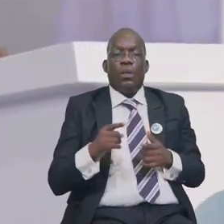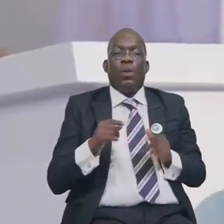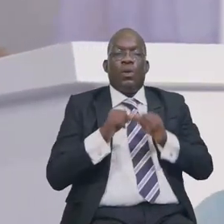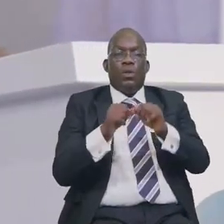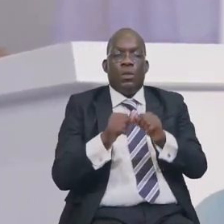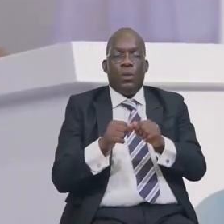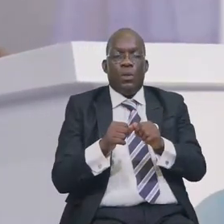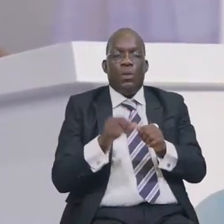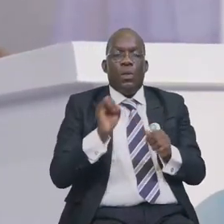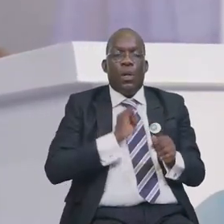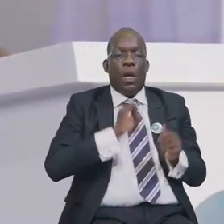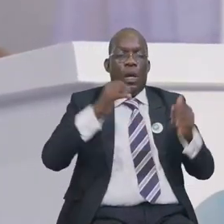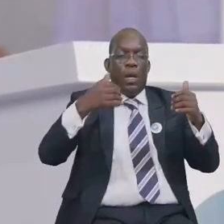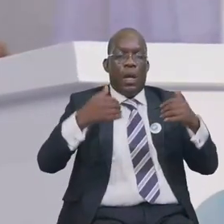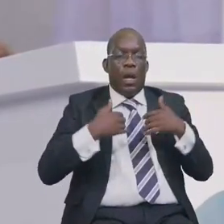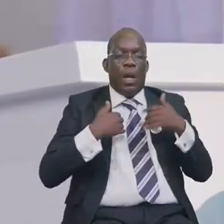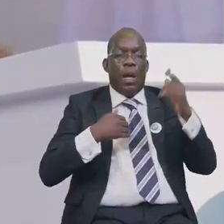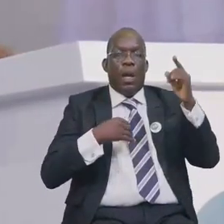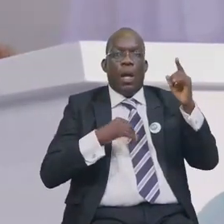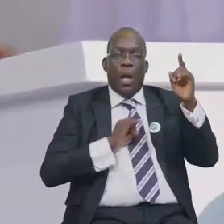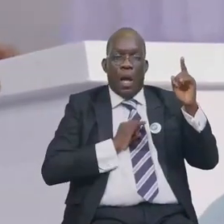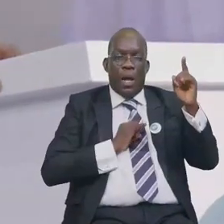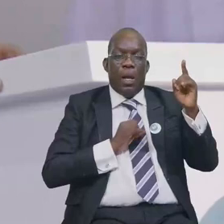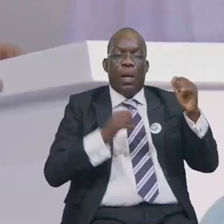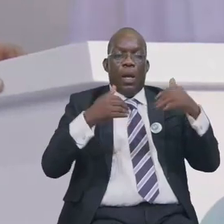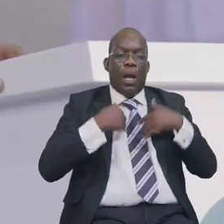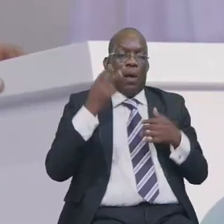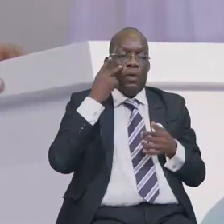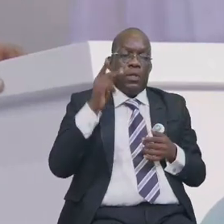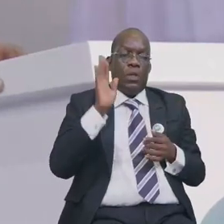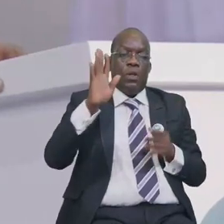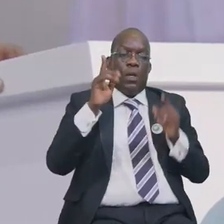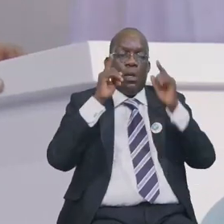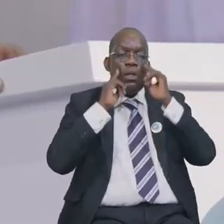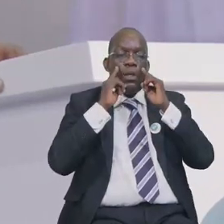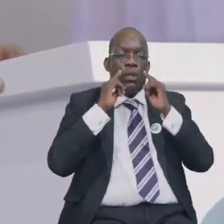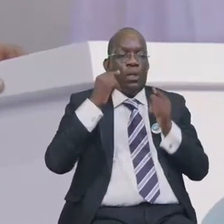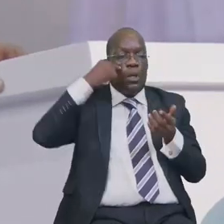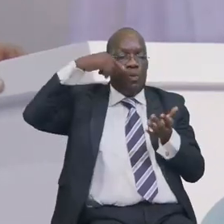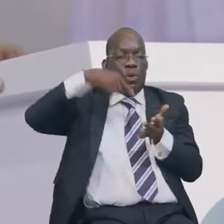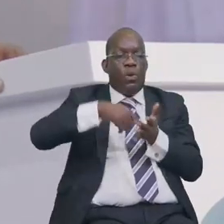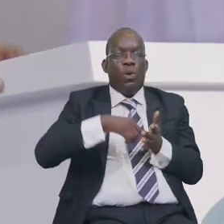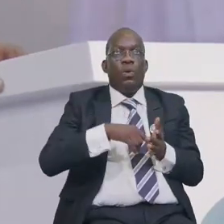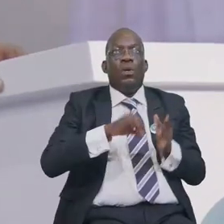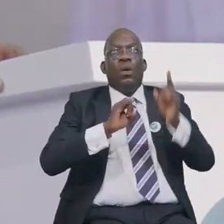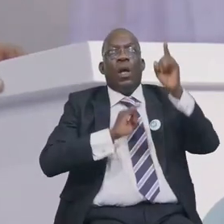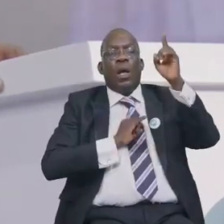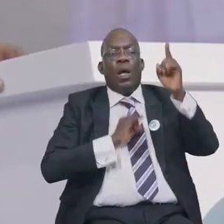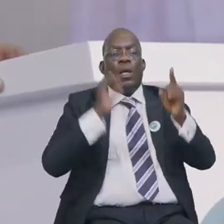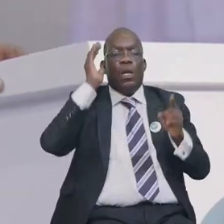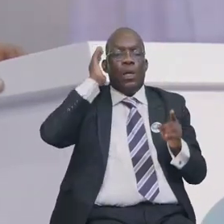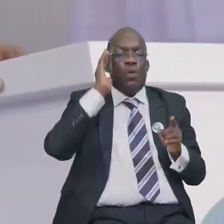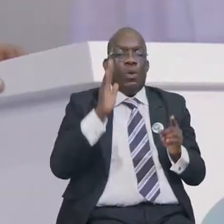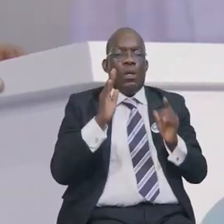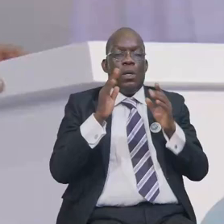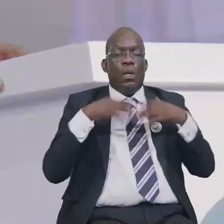j'ai vu tes larmes. Voici, je te guérirai.